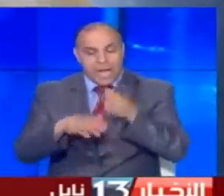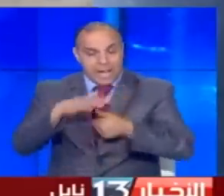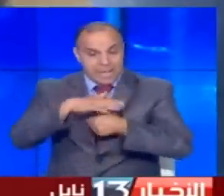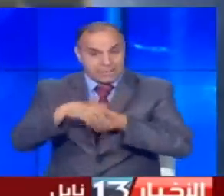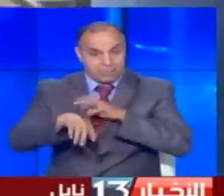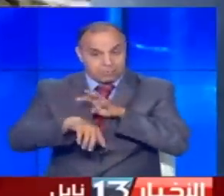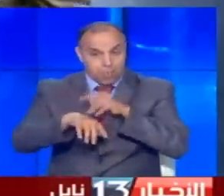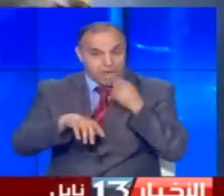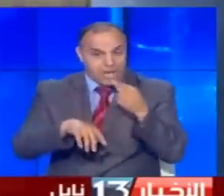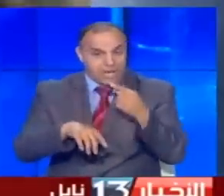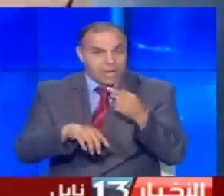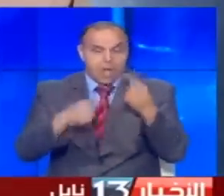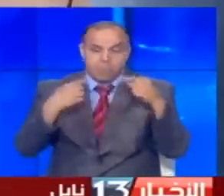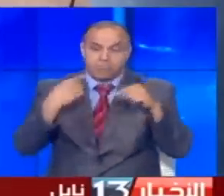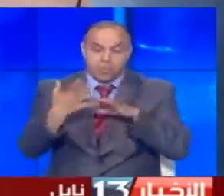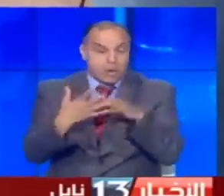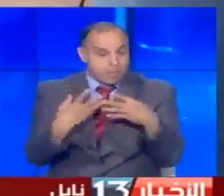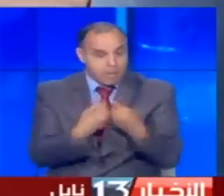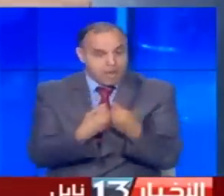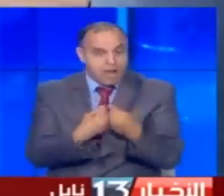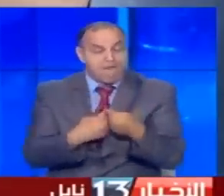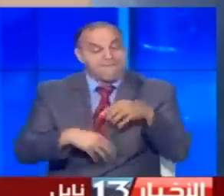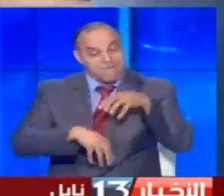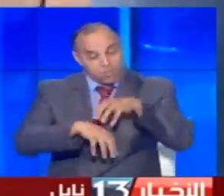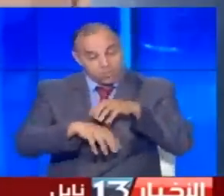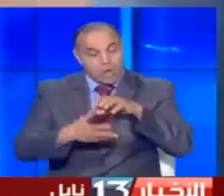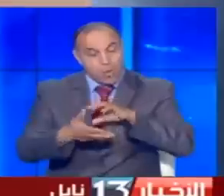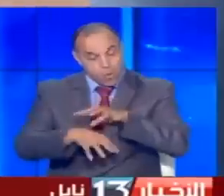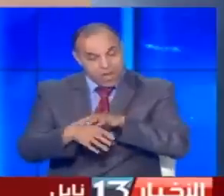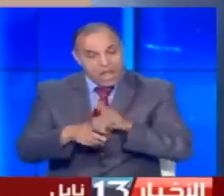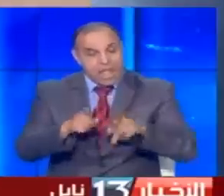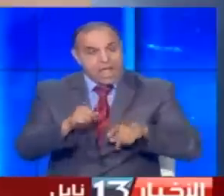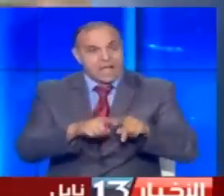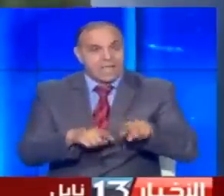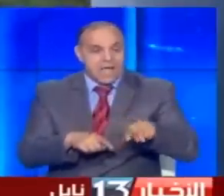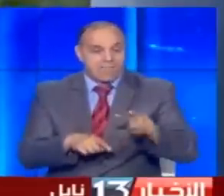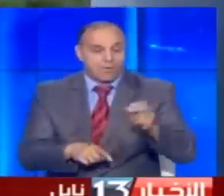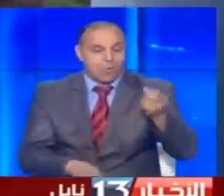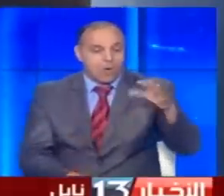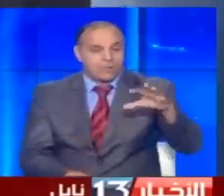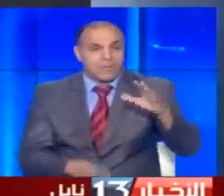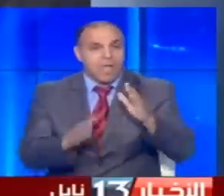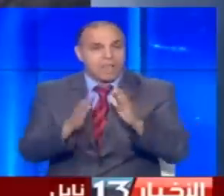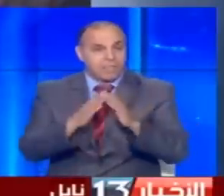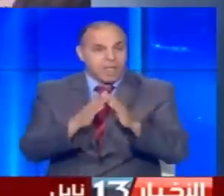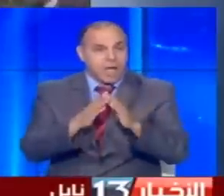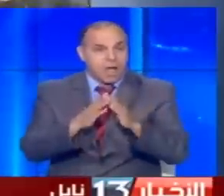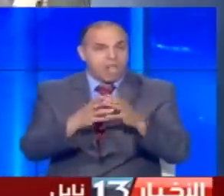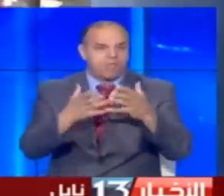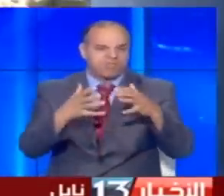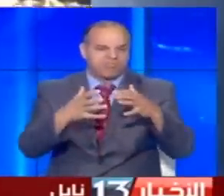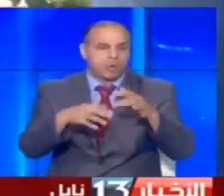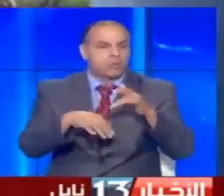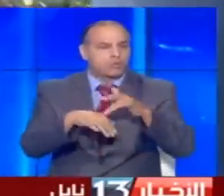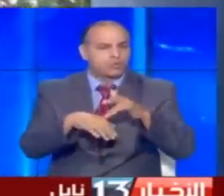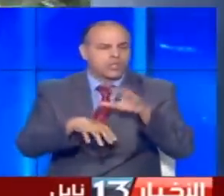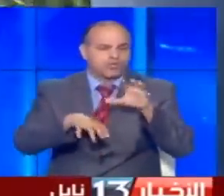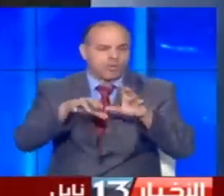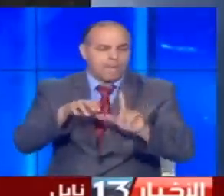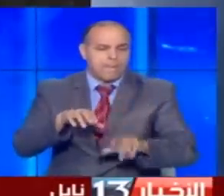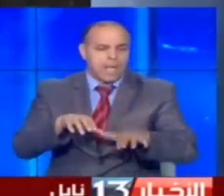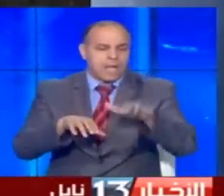الجهويه ل مشابهه الكوارث بالولايه فان اكثر من الفين وخمسمائه مسكن تضرر من هذه الفيضانات